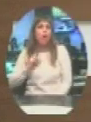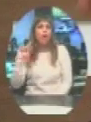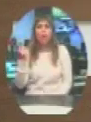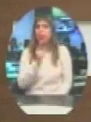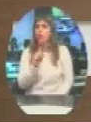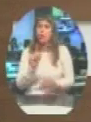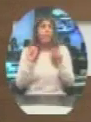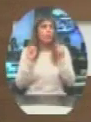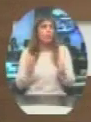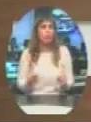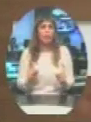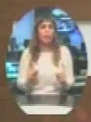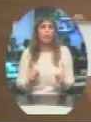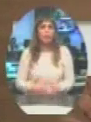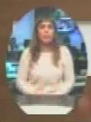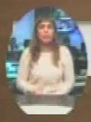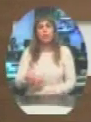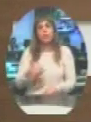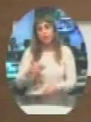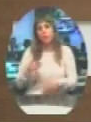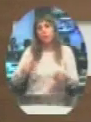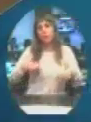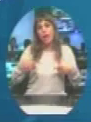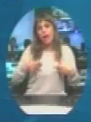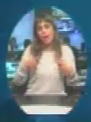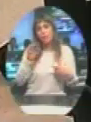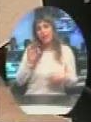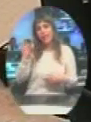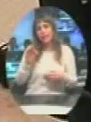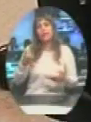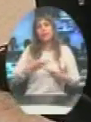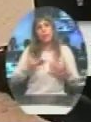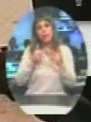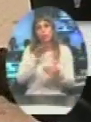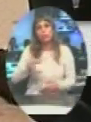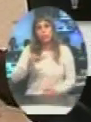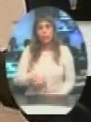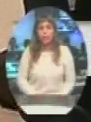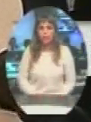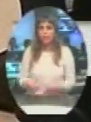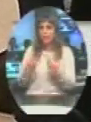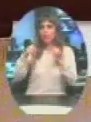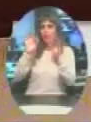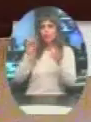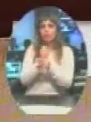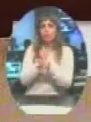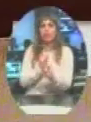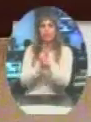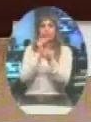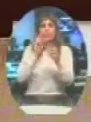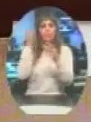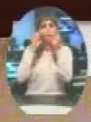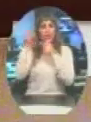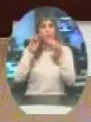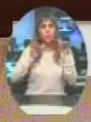בטוחים שבזמן שהם נמצאים בחיים, הם יקבלו דיור ציבורי. בוועדה המיוחדת ליישום הנגשת המידע הממשלתי